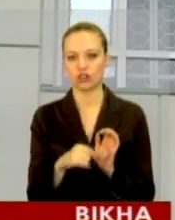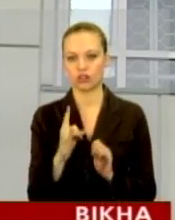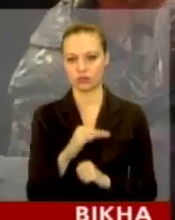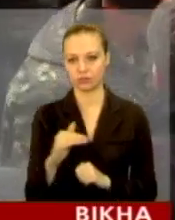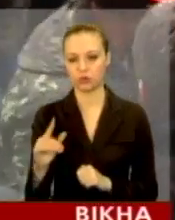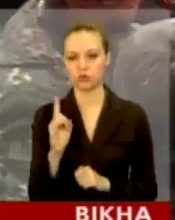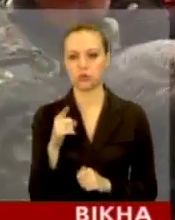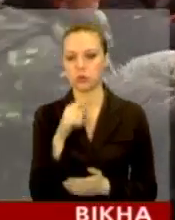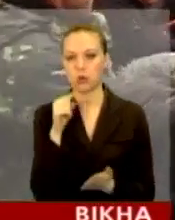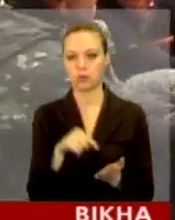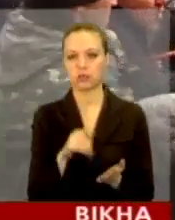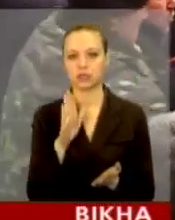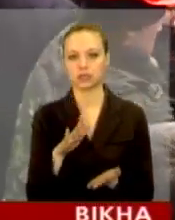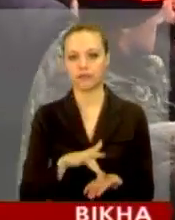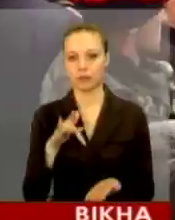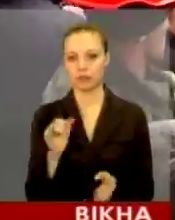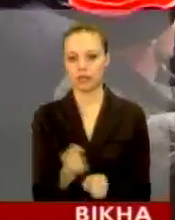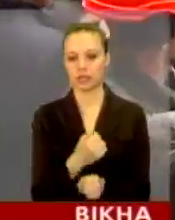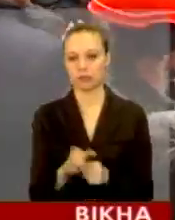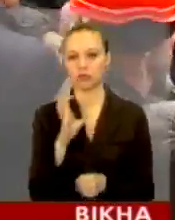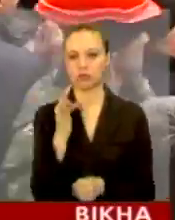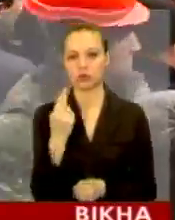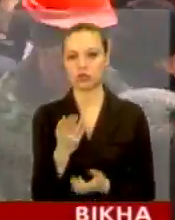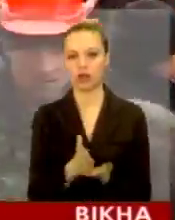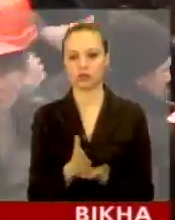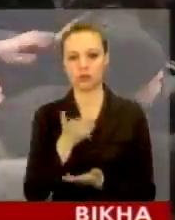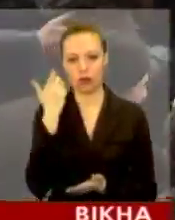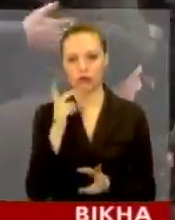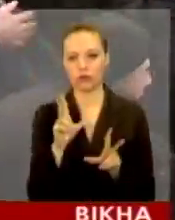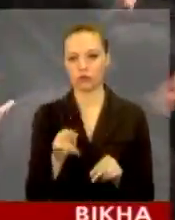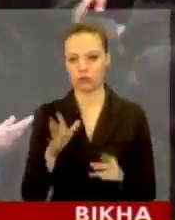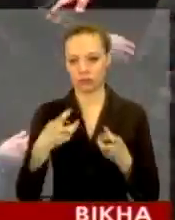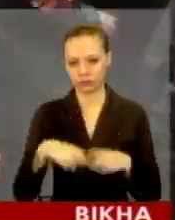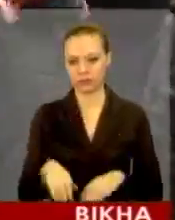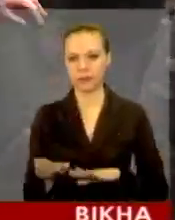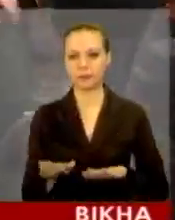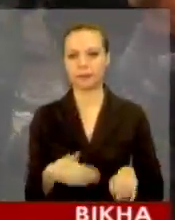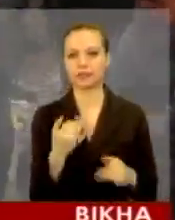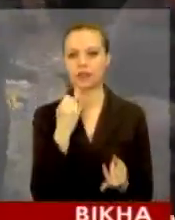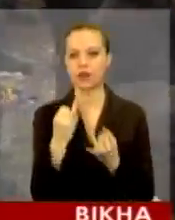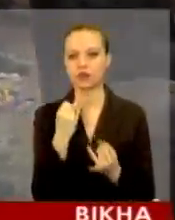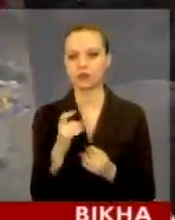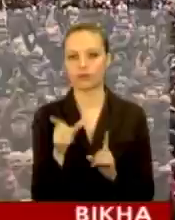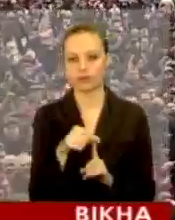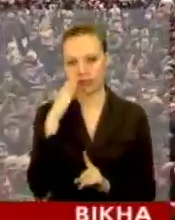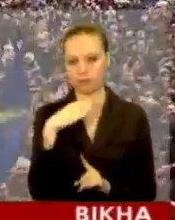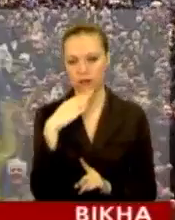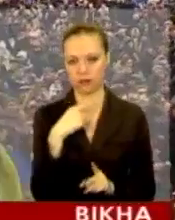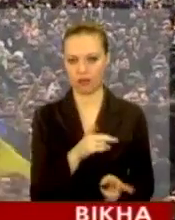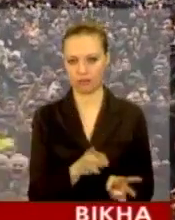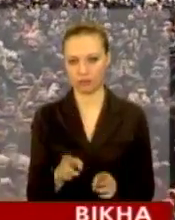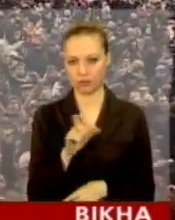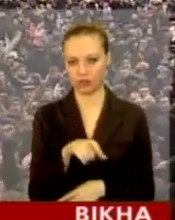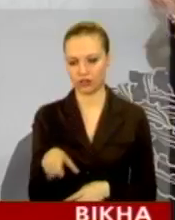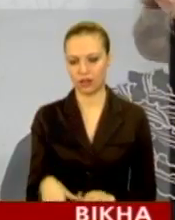підлітків. Чому вони опинилися в епіцентрі бійні, соціальні служби Харкова обіцяють з'ясувати після розмов із батьками